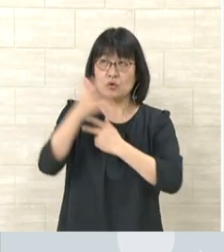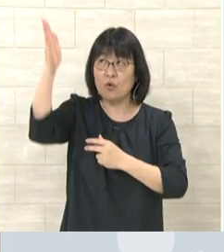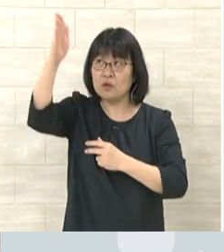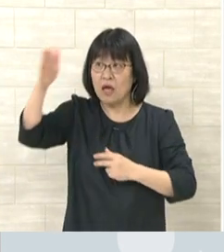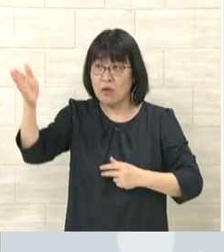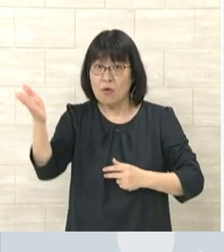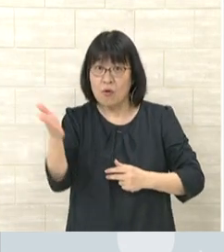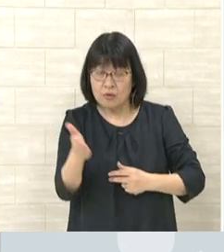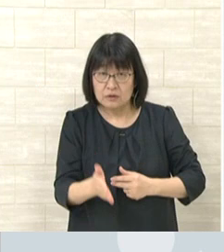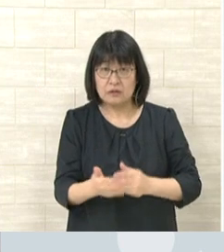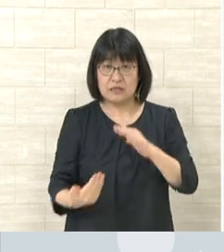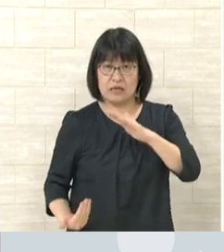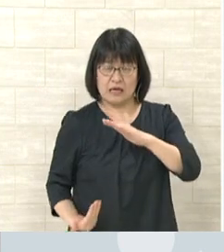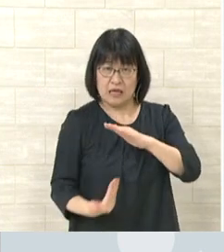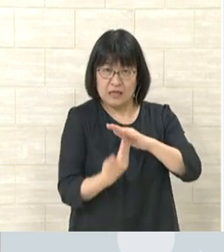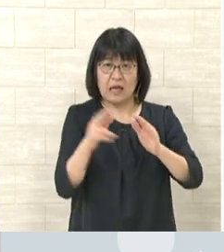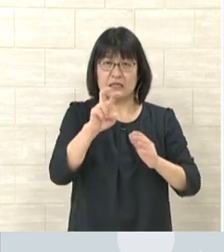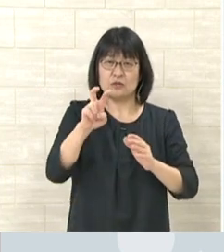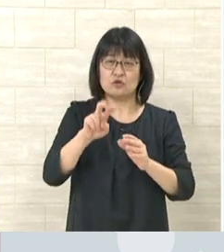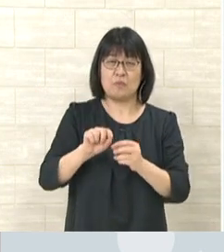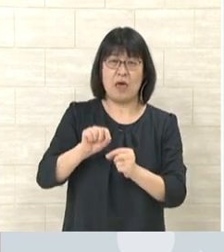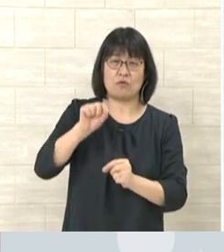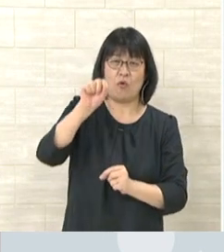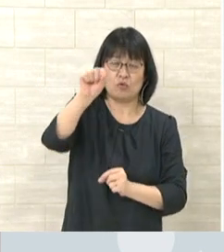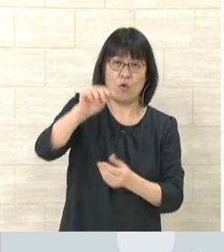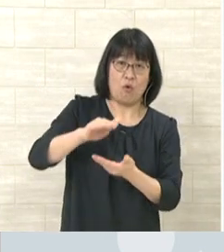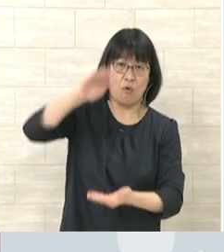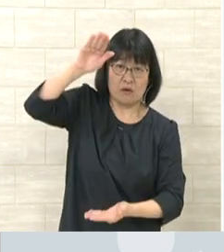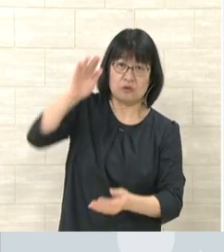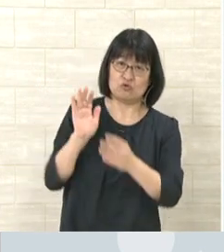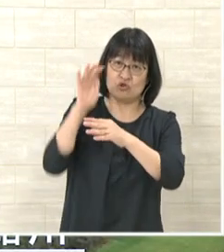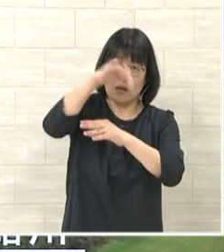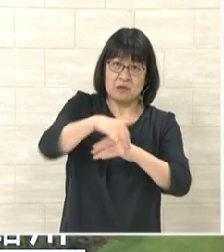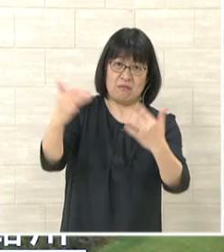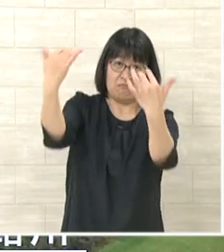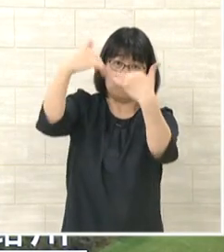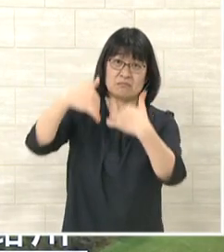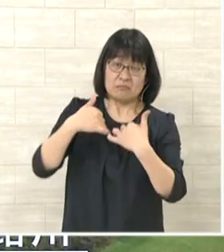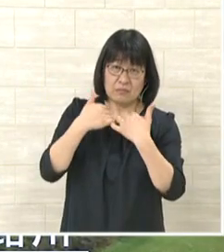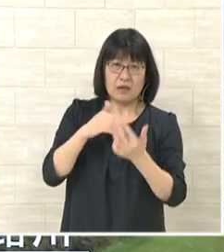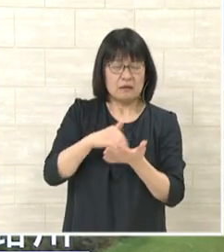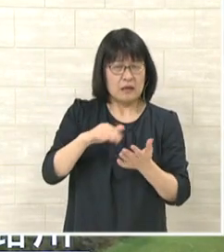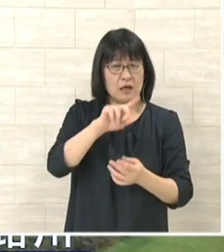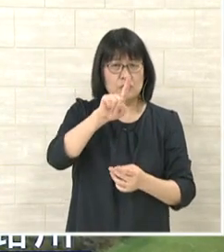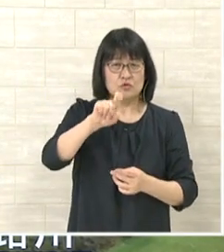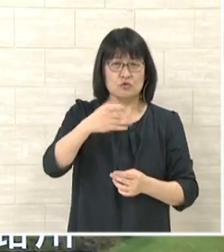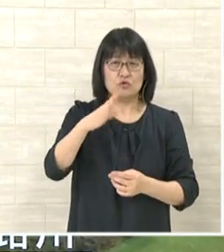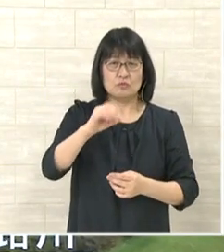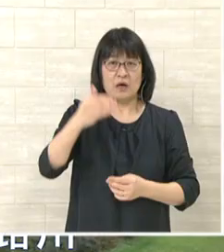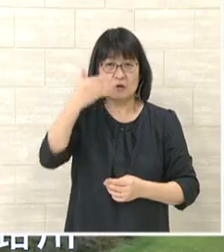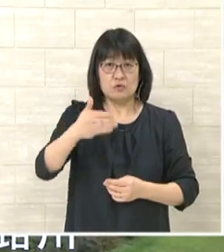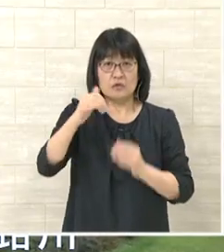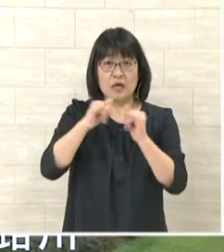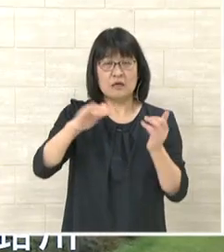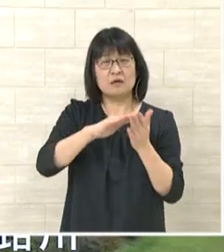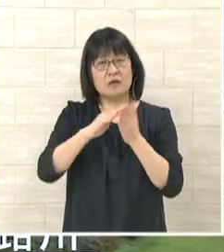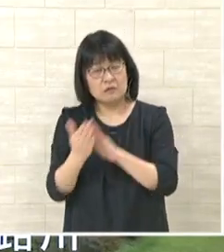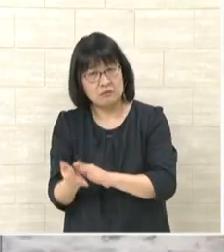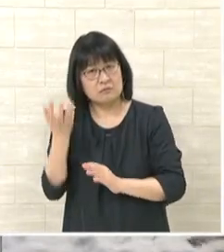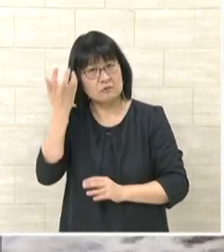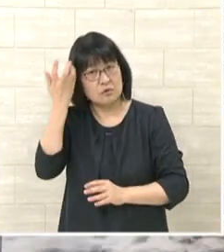最大で20メートルを超える巨大な津波が押し寄せおよそ19万9千人が死亡すると推定されてい